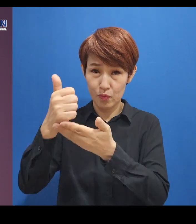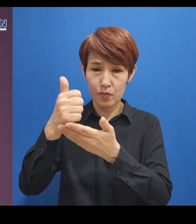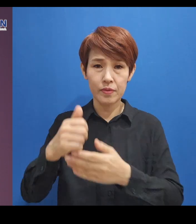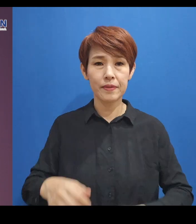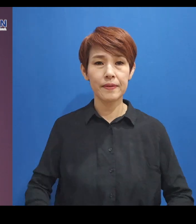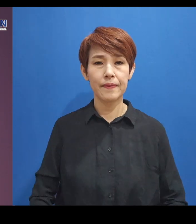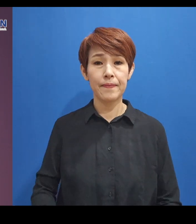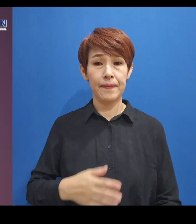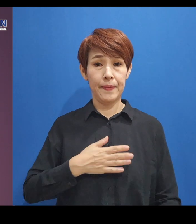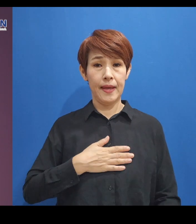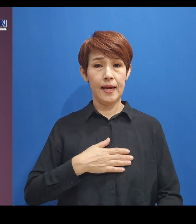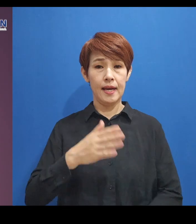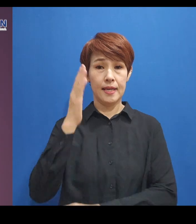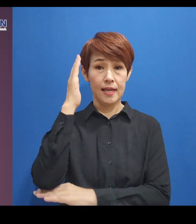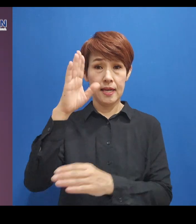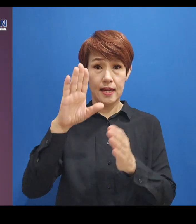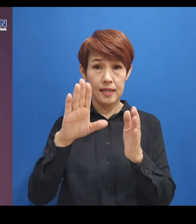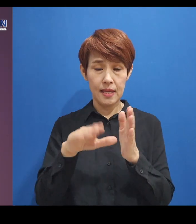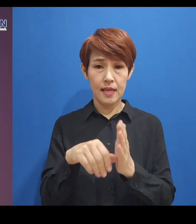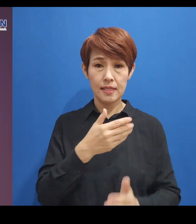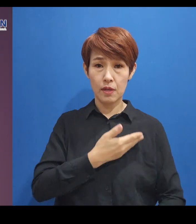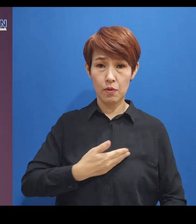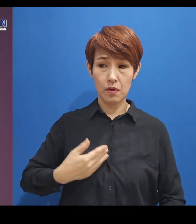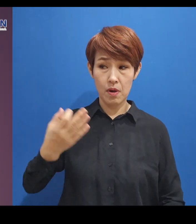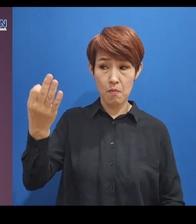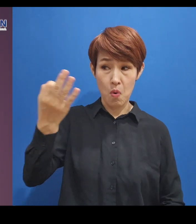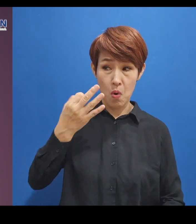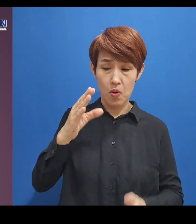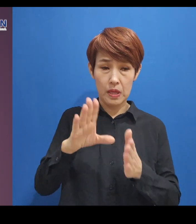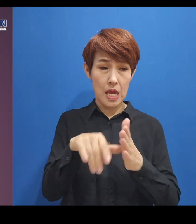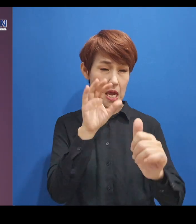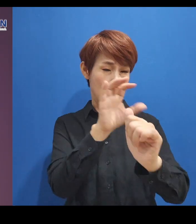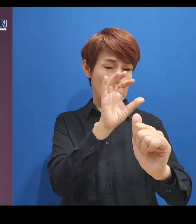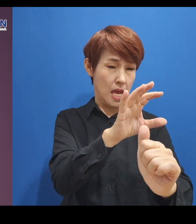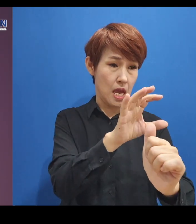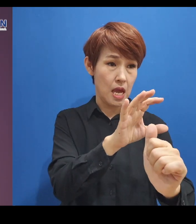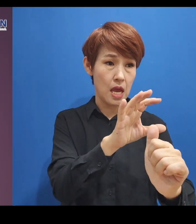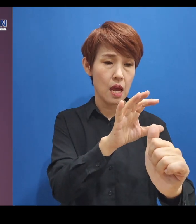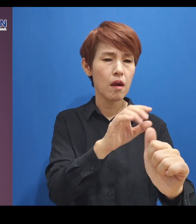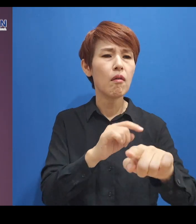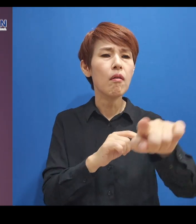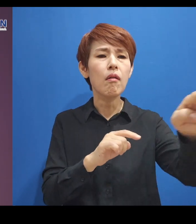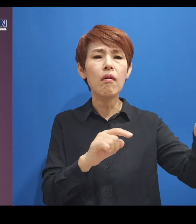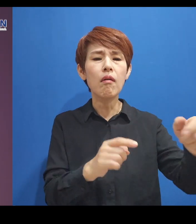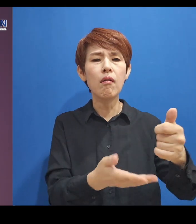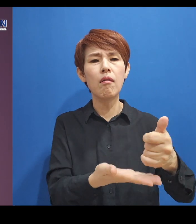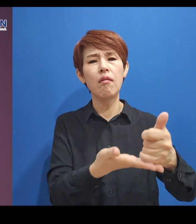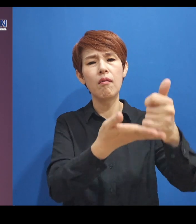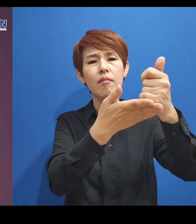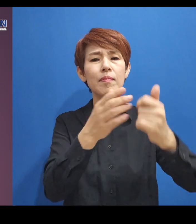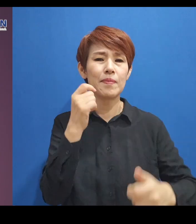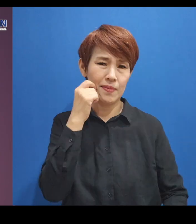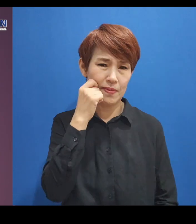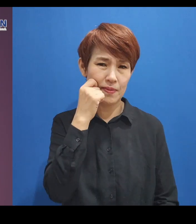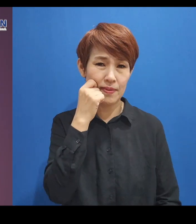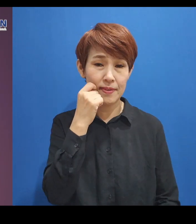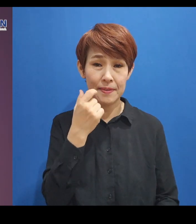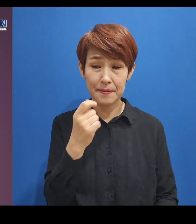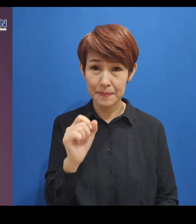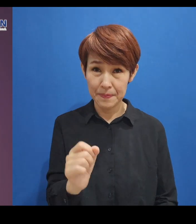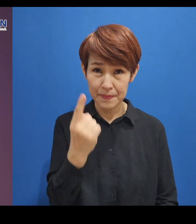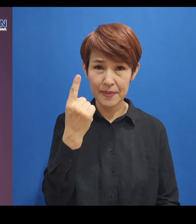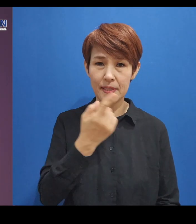할 텐데 사도들 앞에서 이 말을 하면 자신의 동역자들이 존중받지 못하게 될까 봐